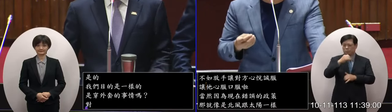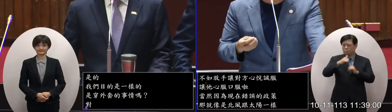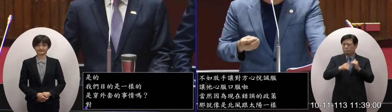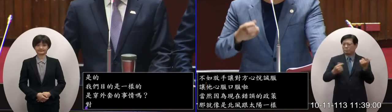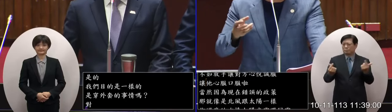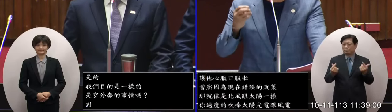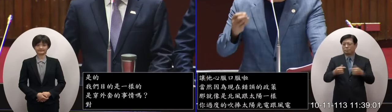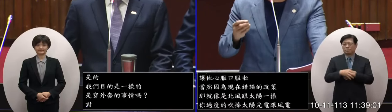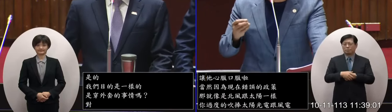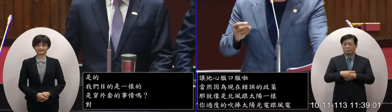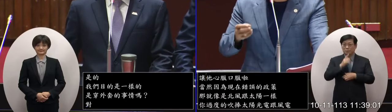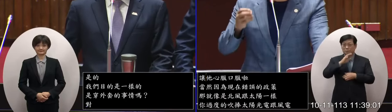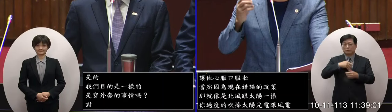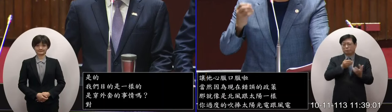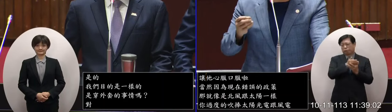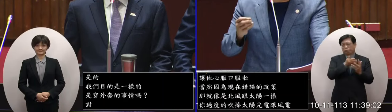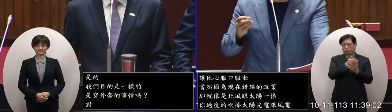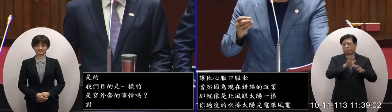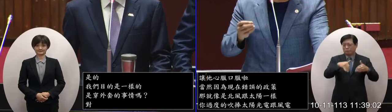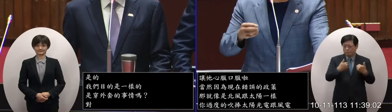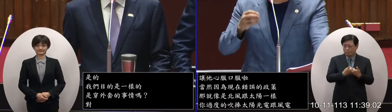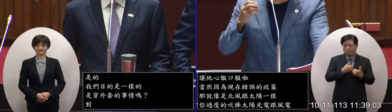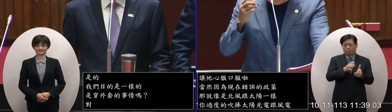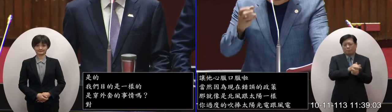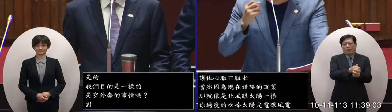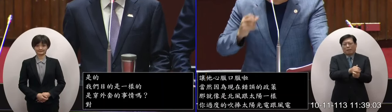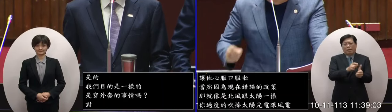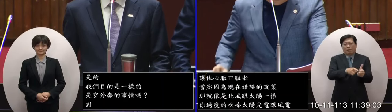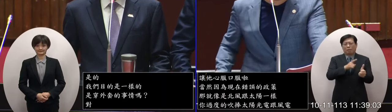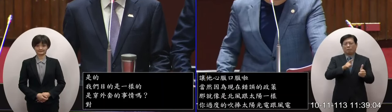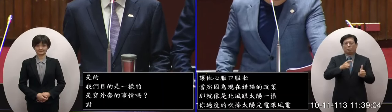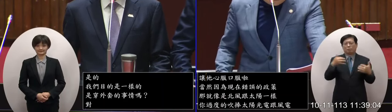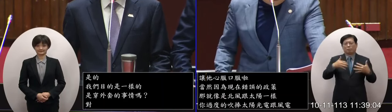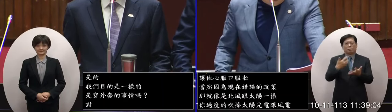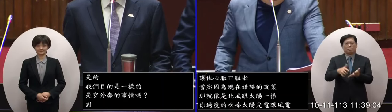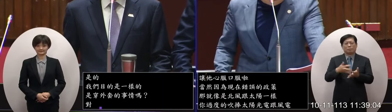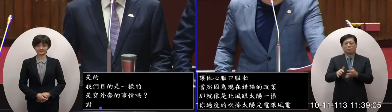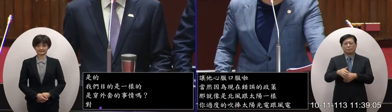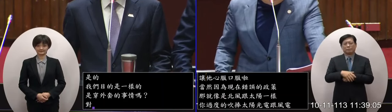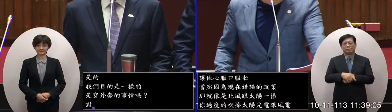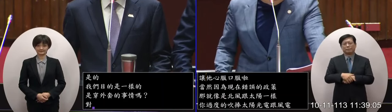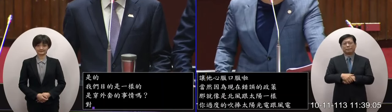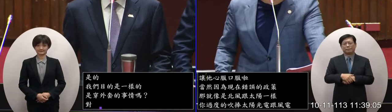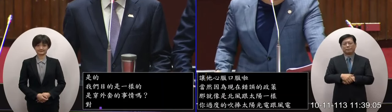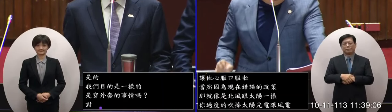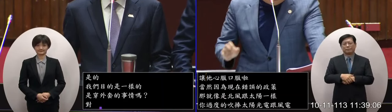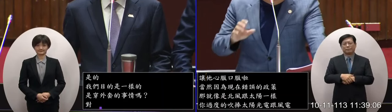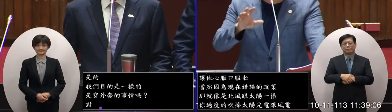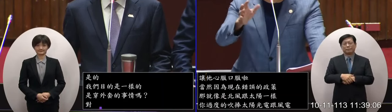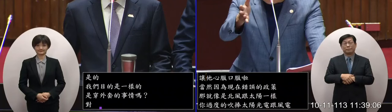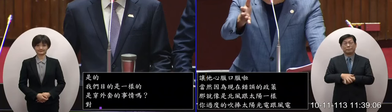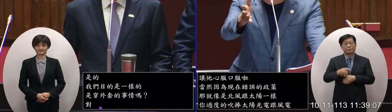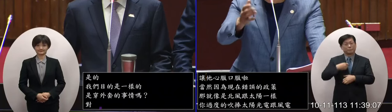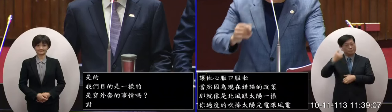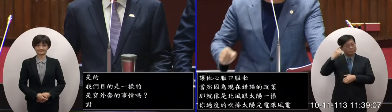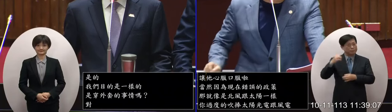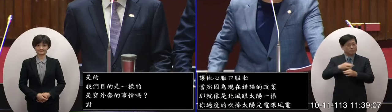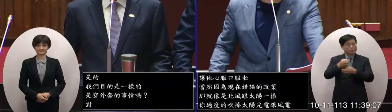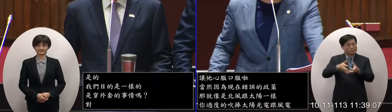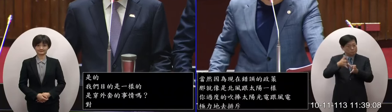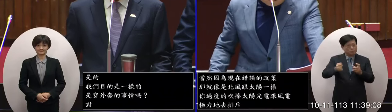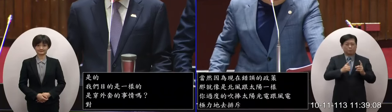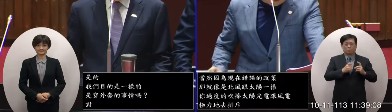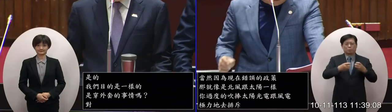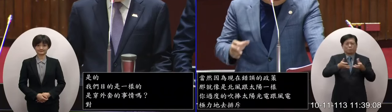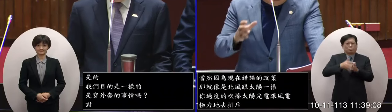像越加的干预就会造成更多的问题。那我想 经济部长哈，部长郭部